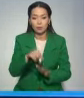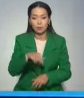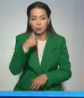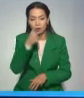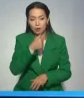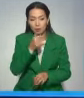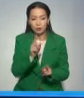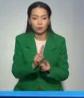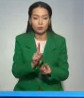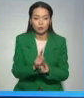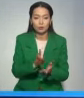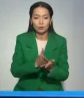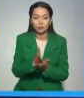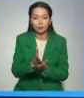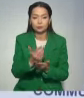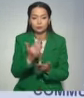аппарат